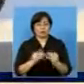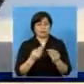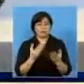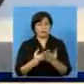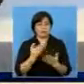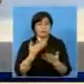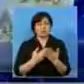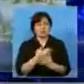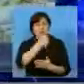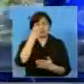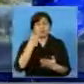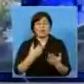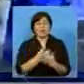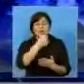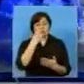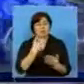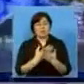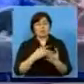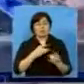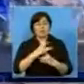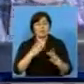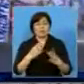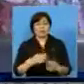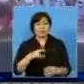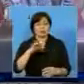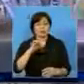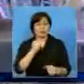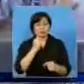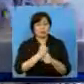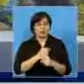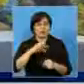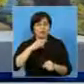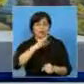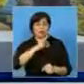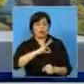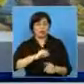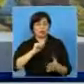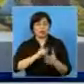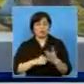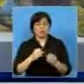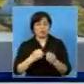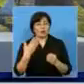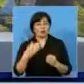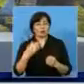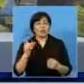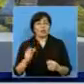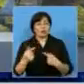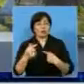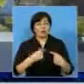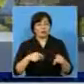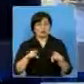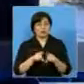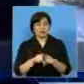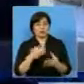жыл сайын жаңа жыл мерекесін тойлау кезінде пиротехникалық бұйымдарды дұрыс қолданбау салдарынан 10-15 адам зардап шегеді екен. Сол себепті